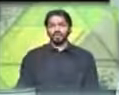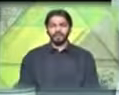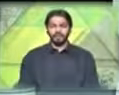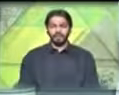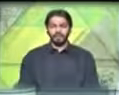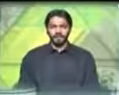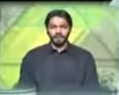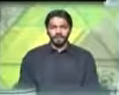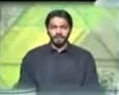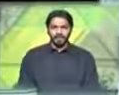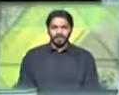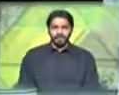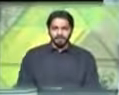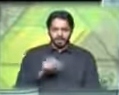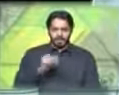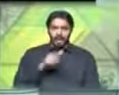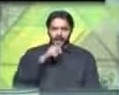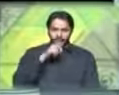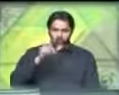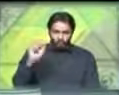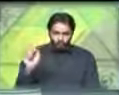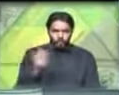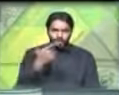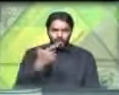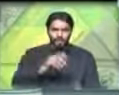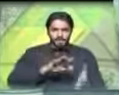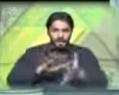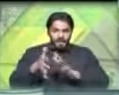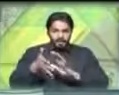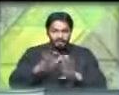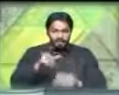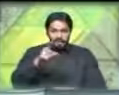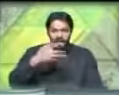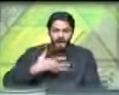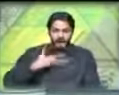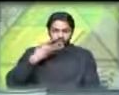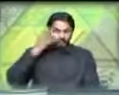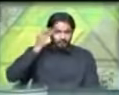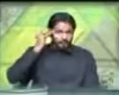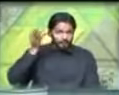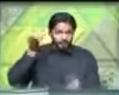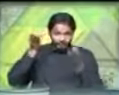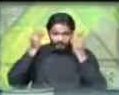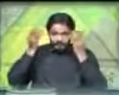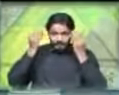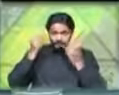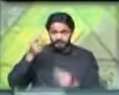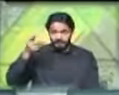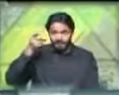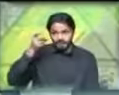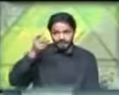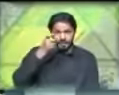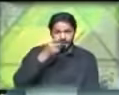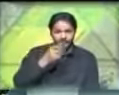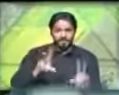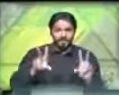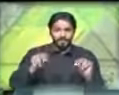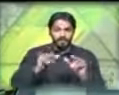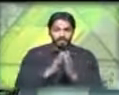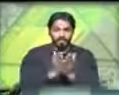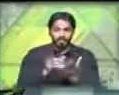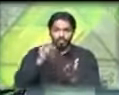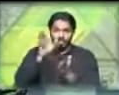يمكن أن يحصل بها طالب العلم أو الداعية إلى الله أو العبد المسلم الفهم الموافق لمراد الله